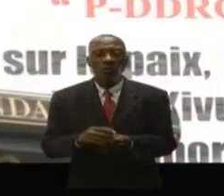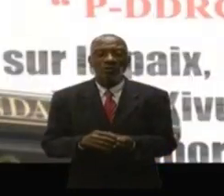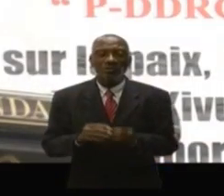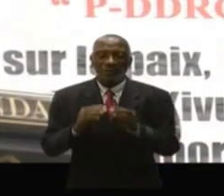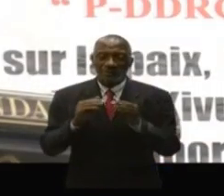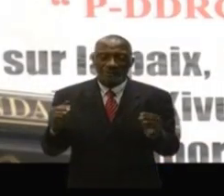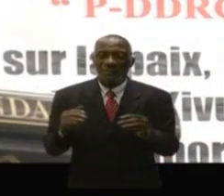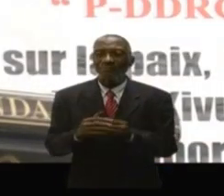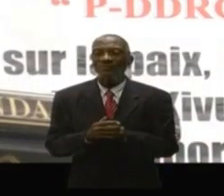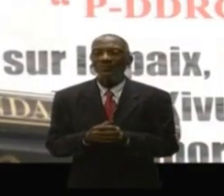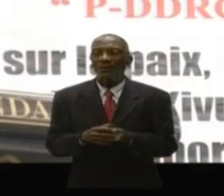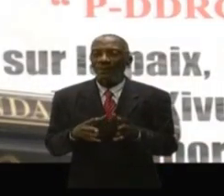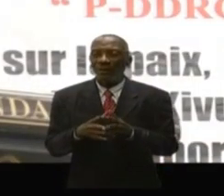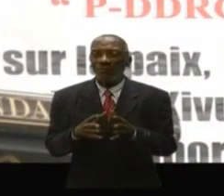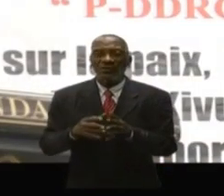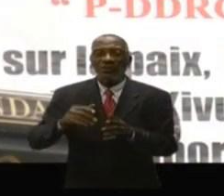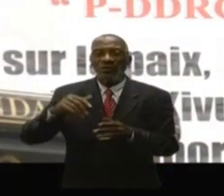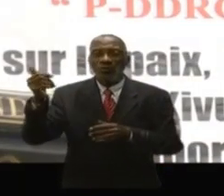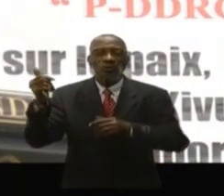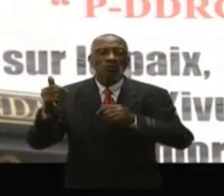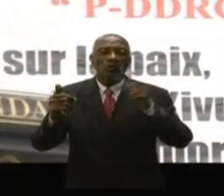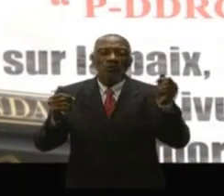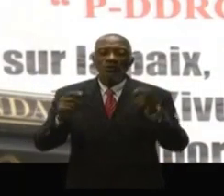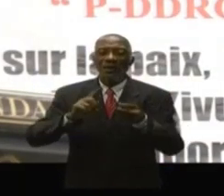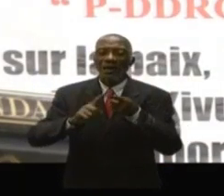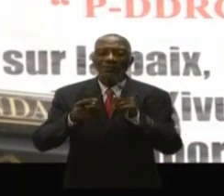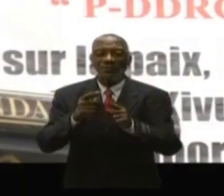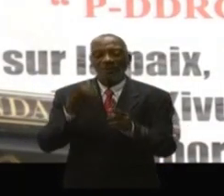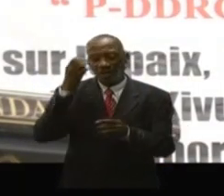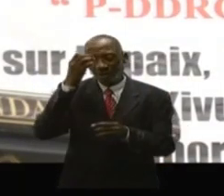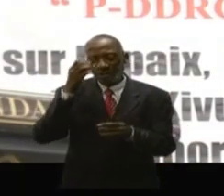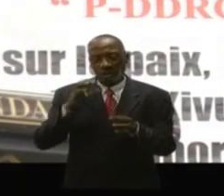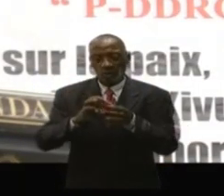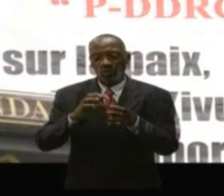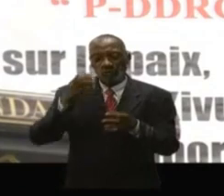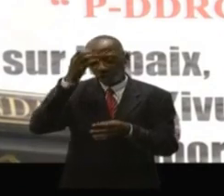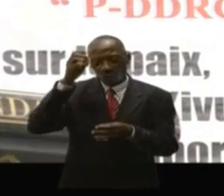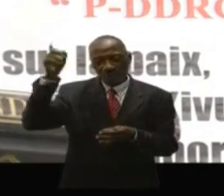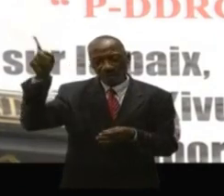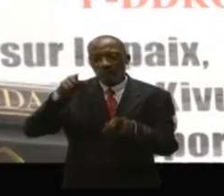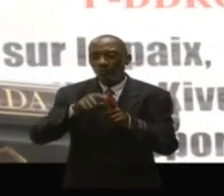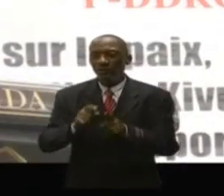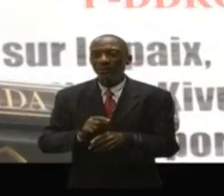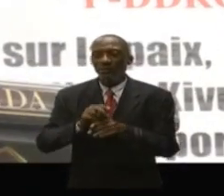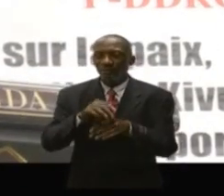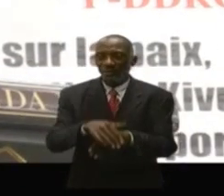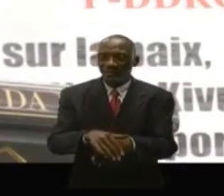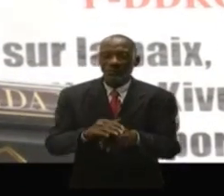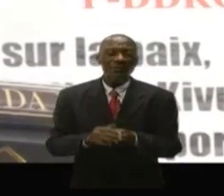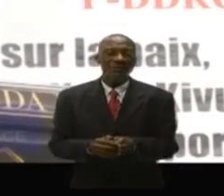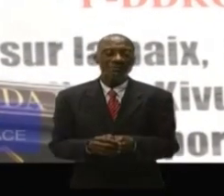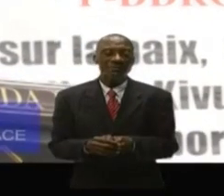européenne, Pacifique Borahouzima, directeur pays d'Interpis, a salué l'apport des